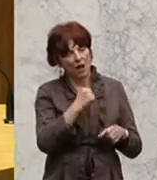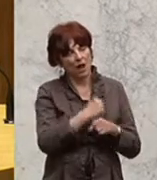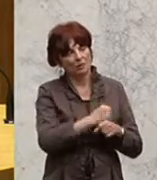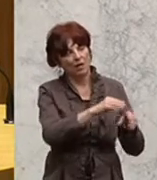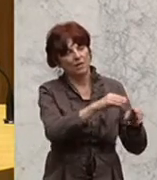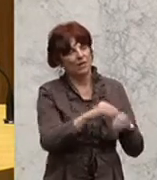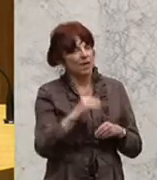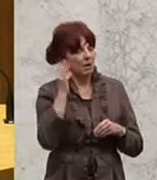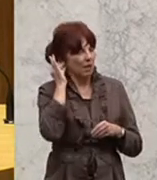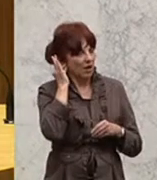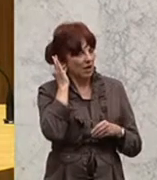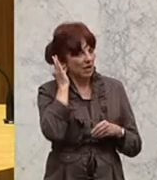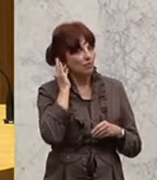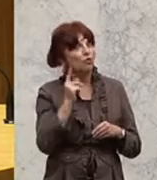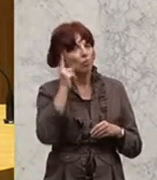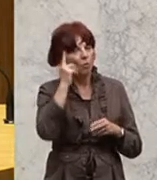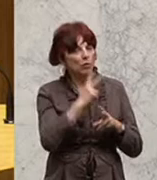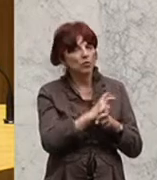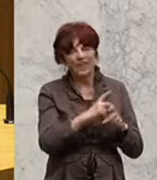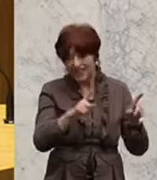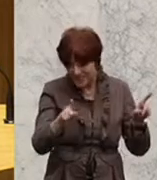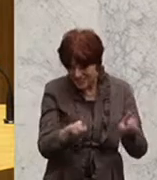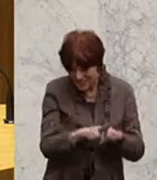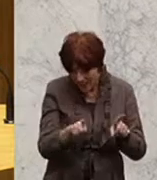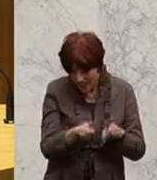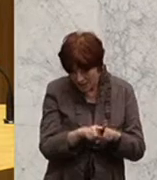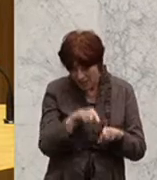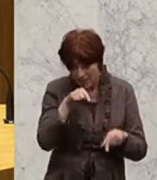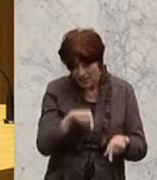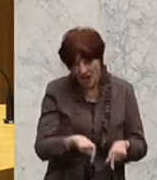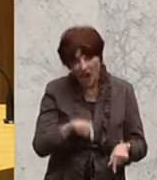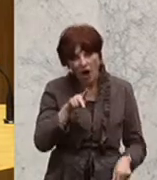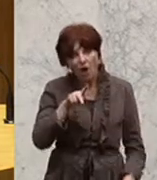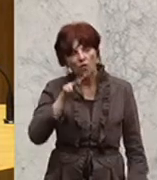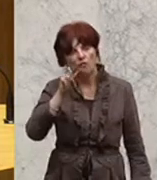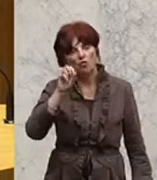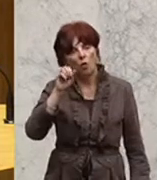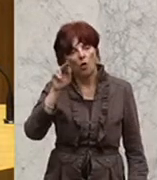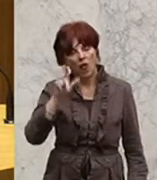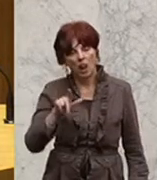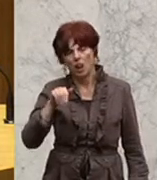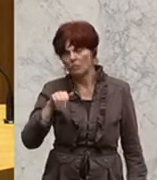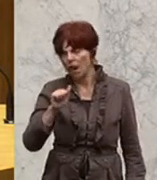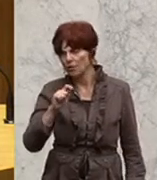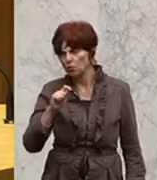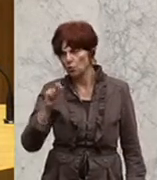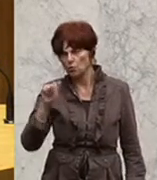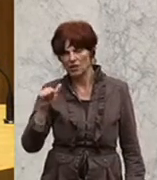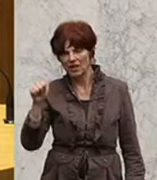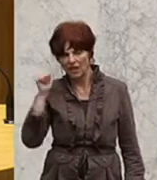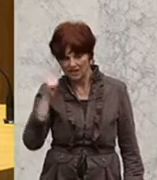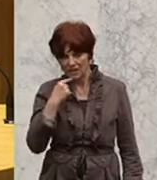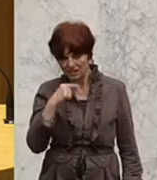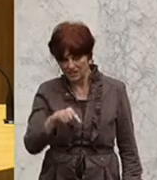Oberösterreich, es ist wirklich so, was Vogel Markus gestern hier gesagt hat. Und ich zitiere wörtlich aus diesem Buch. Ich